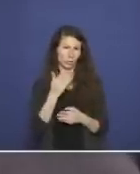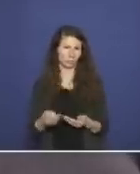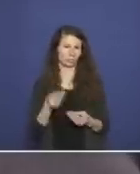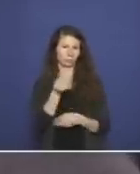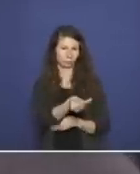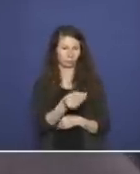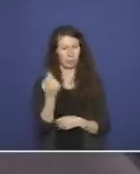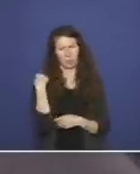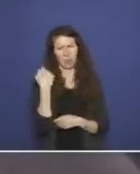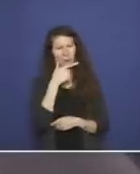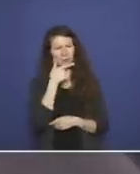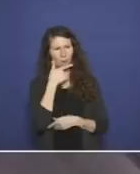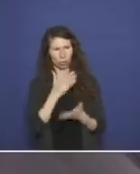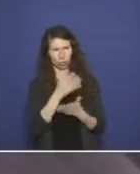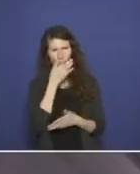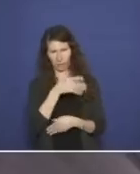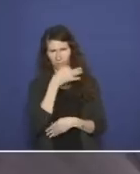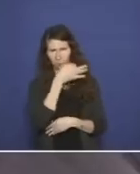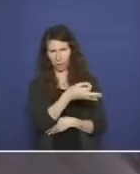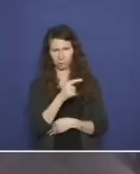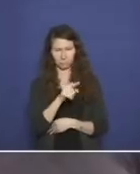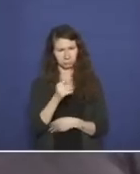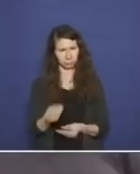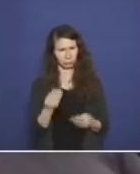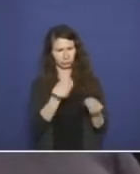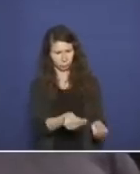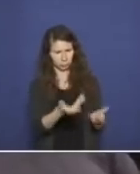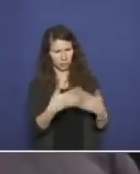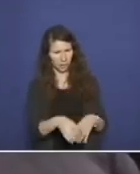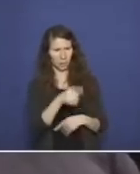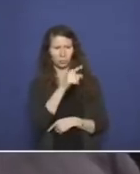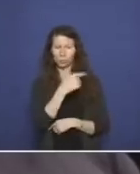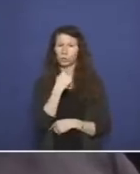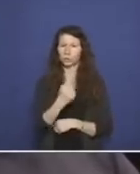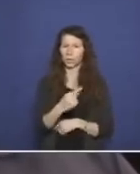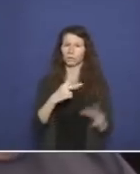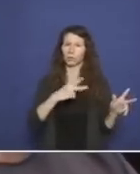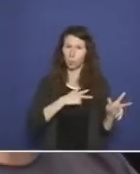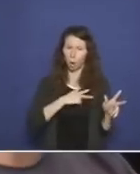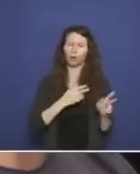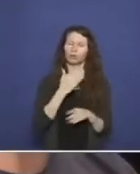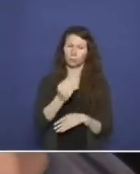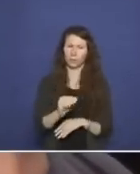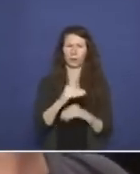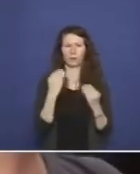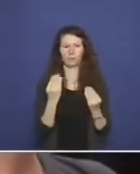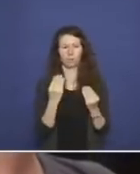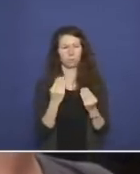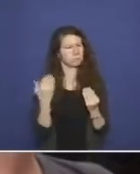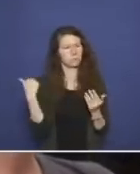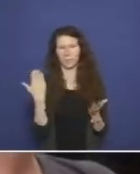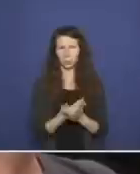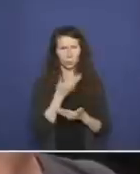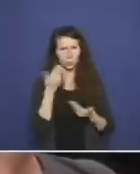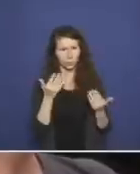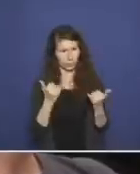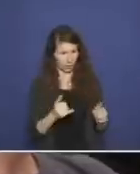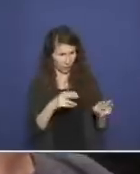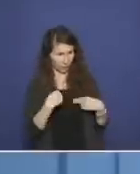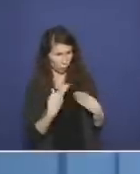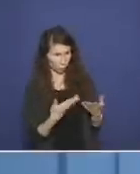Ihnen diese Frage am Mittwoch gestellt, ob der vorgelegt wurde. Sie haben versprochen, das nachzureichen. Ist nicht nachgereicht worden. Können Sie es hier beantworten?